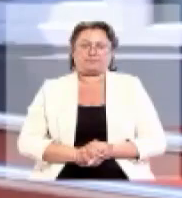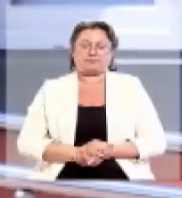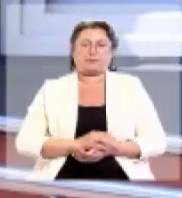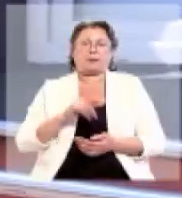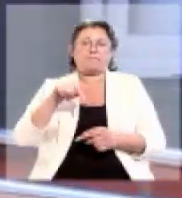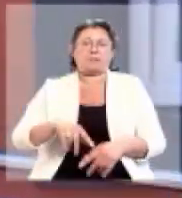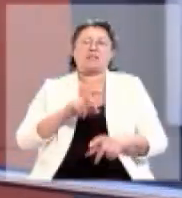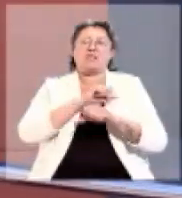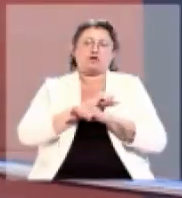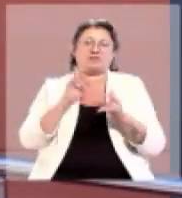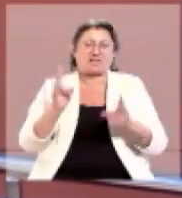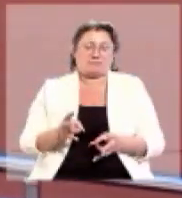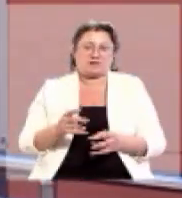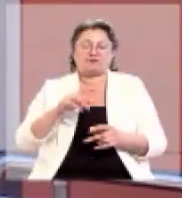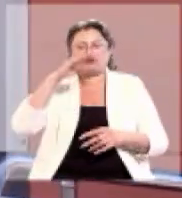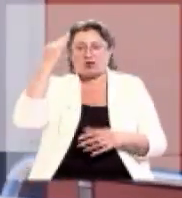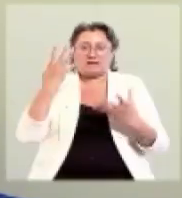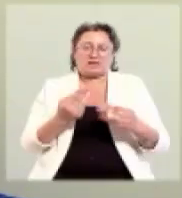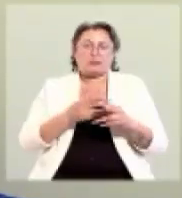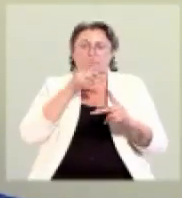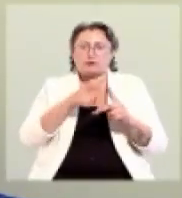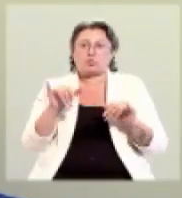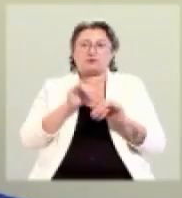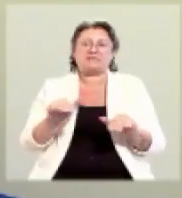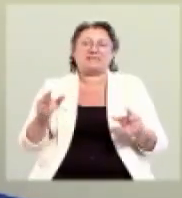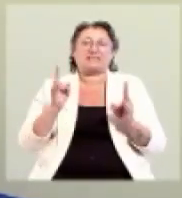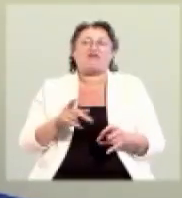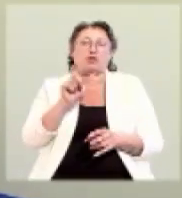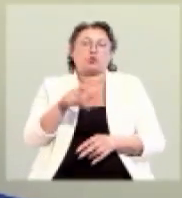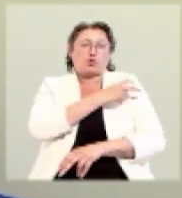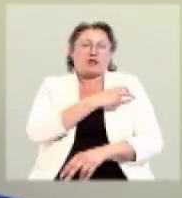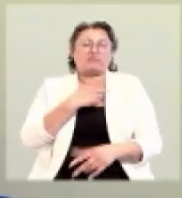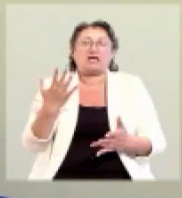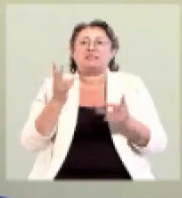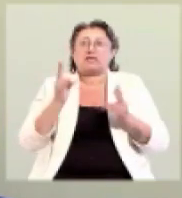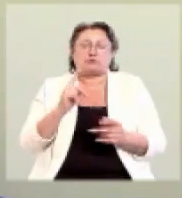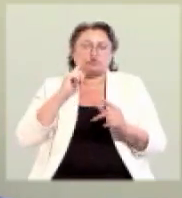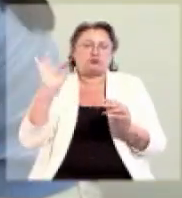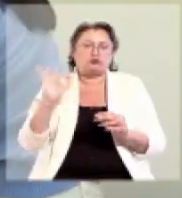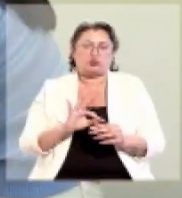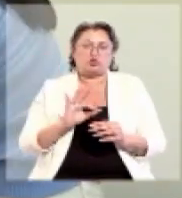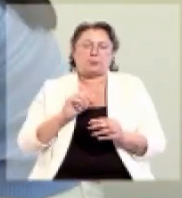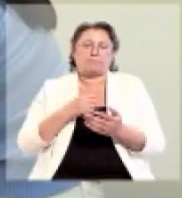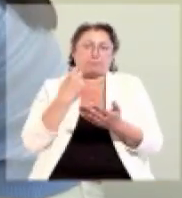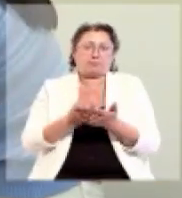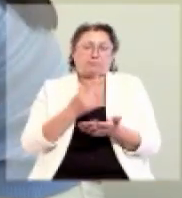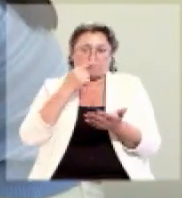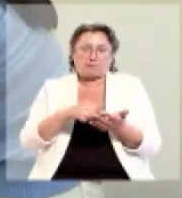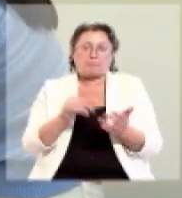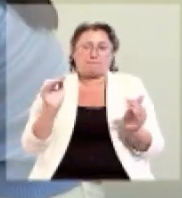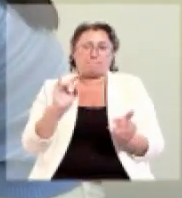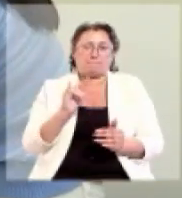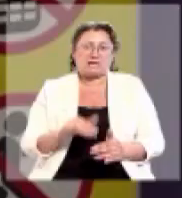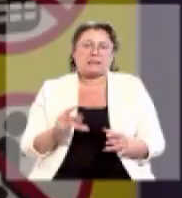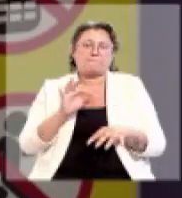Травмы на каникулах. Жаркие дни в этот период у детских травматологов. С какими травмами чаще всего в отделение попадают